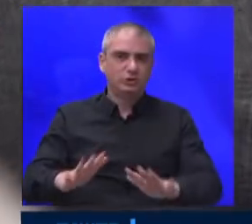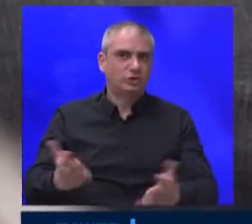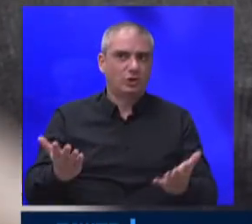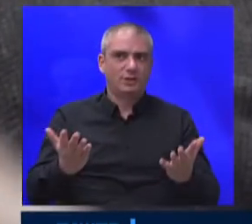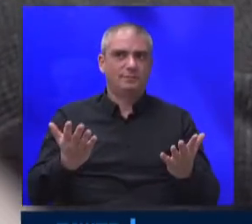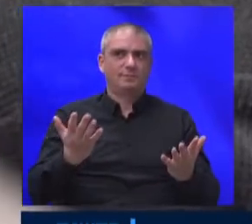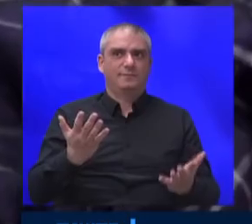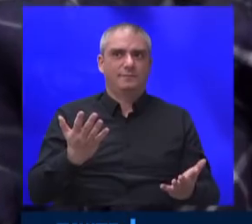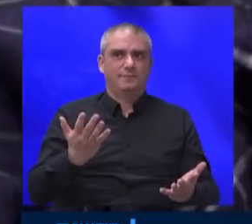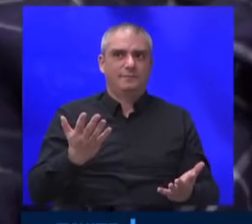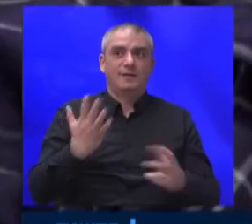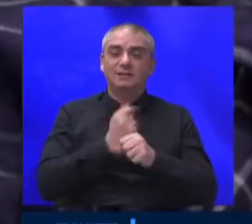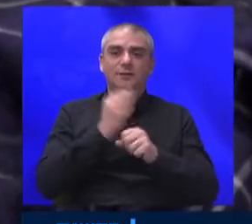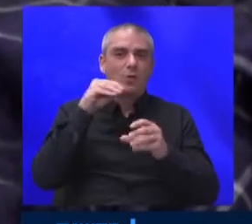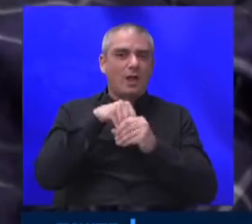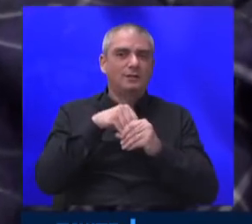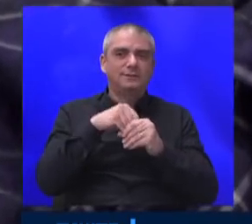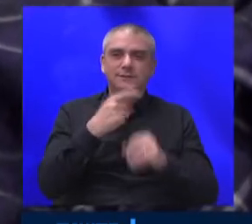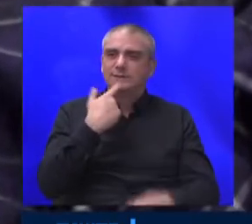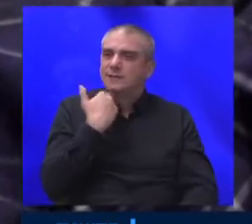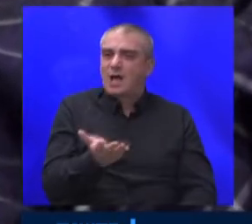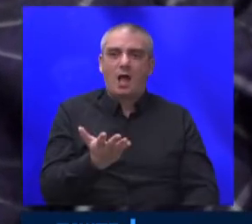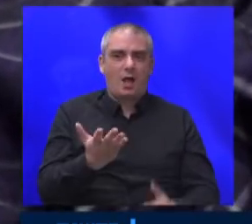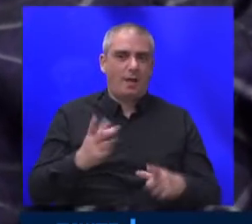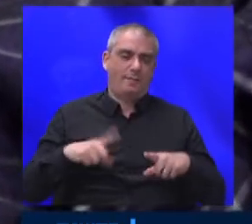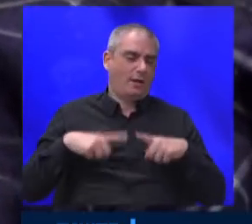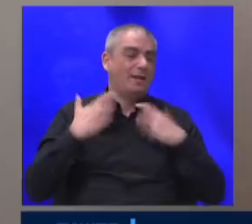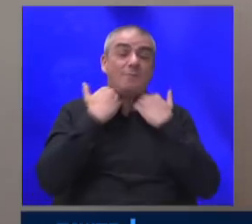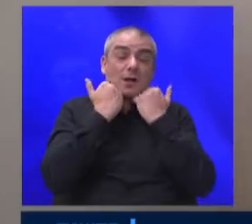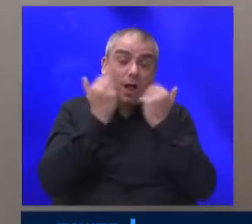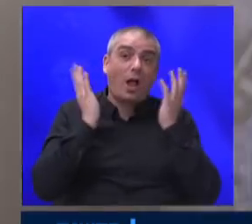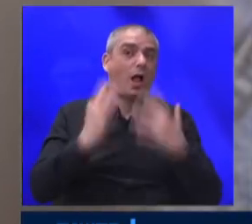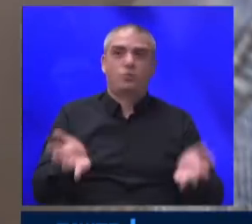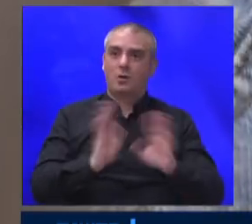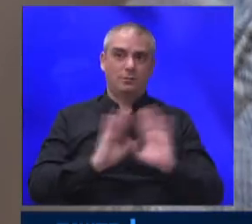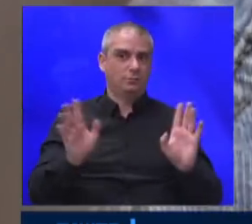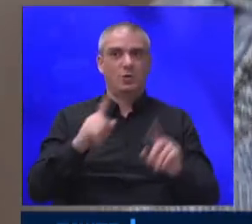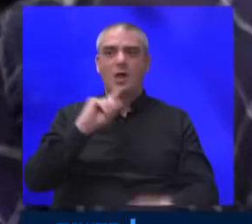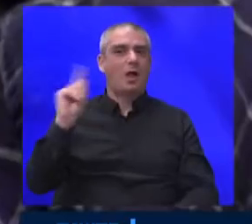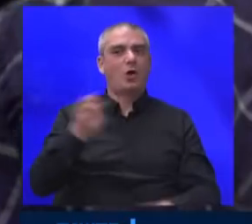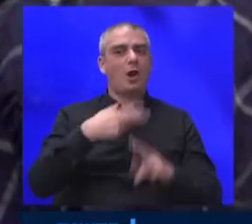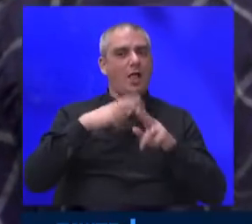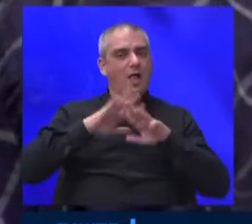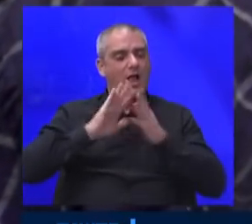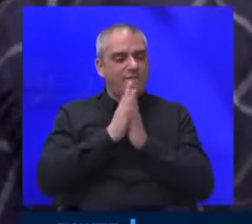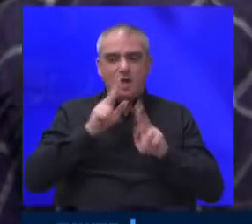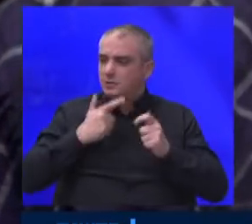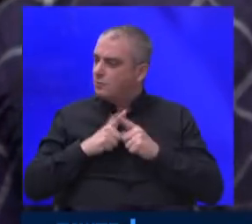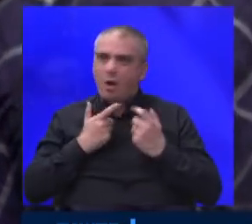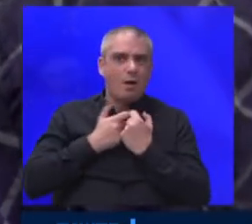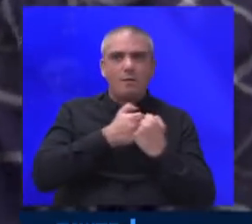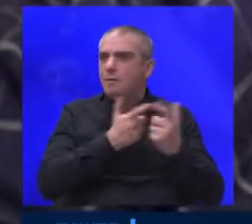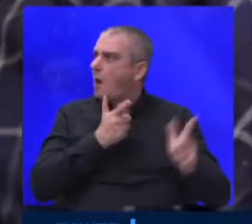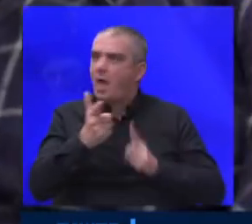הצליחו להכניס בו טעם רע, טעם חיים גרוע, שבו הכל הפך להיות להישרדות וניצחון